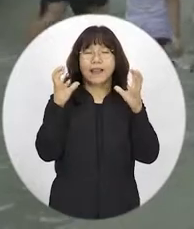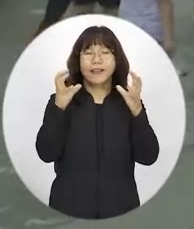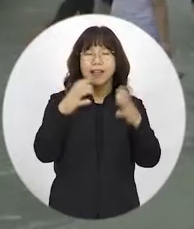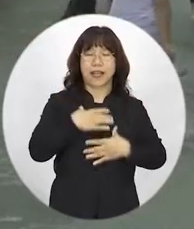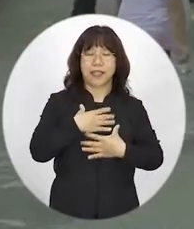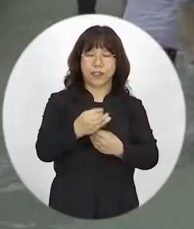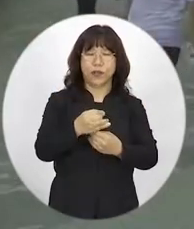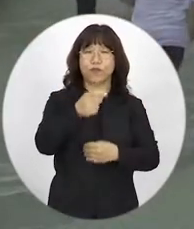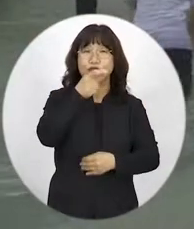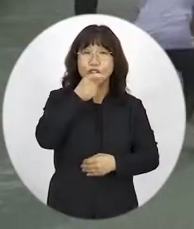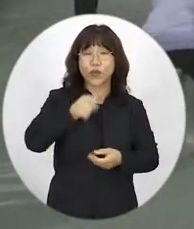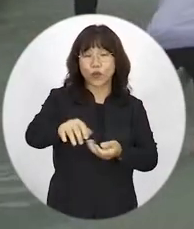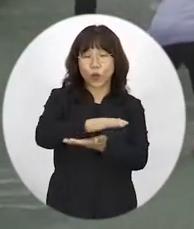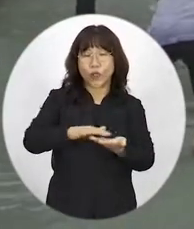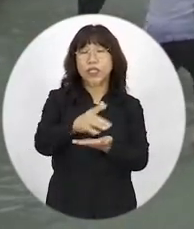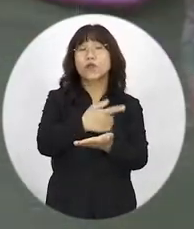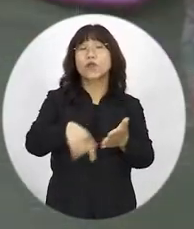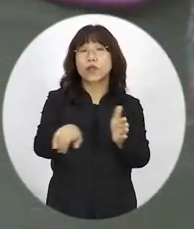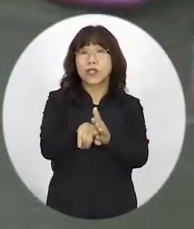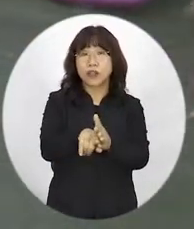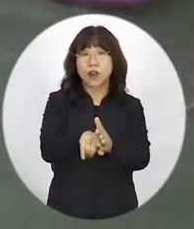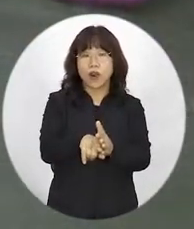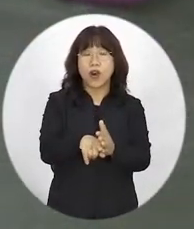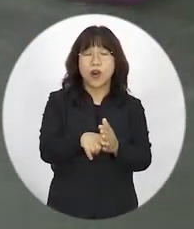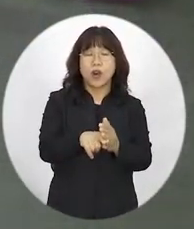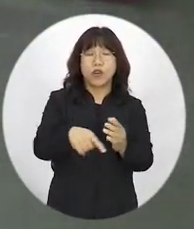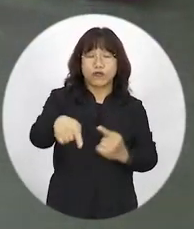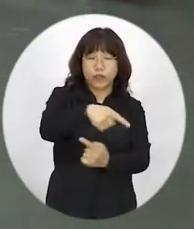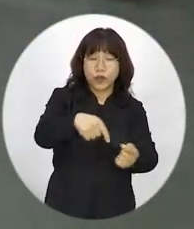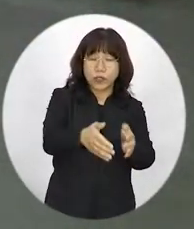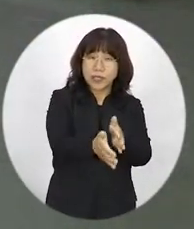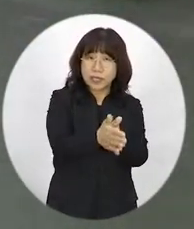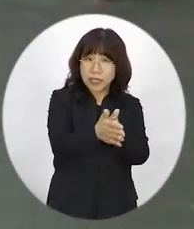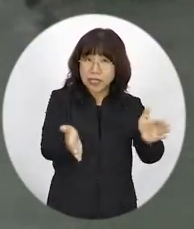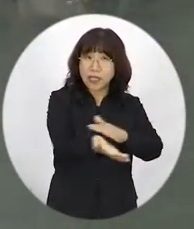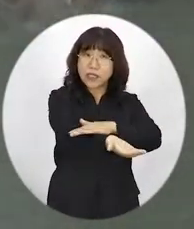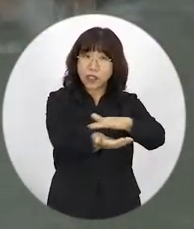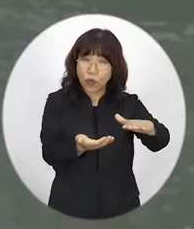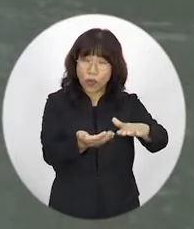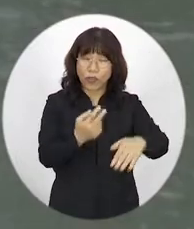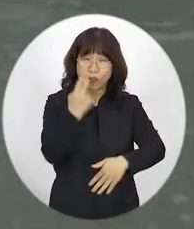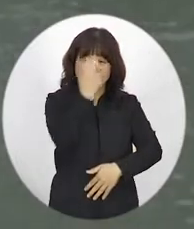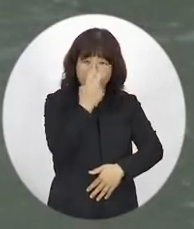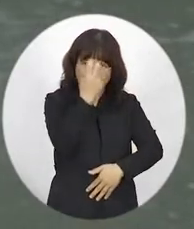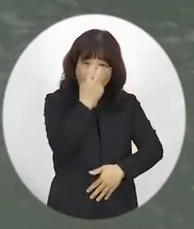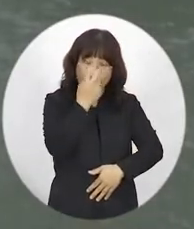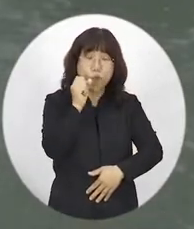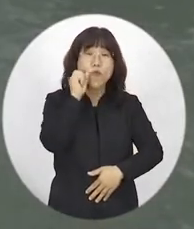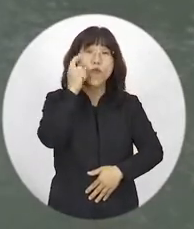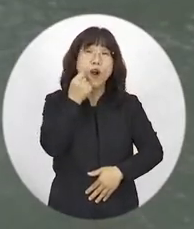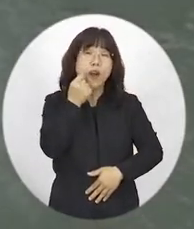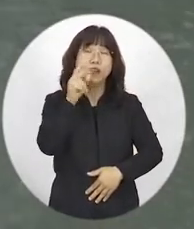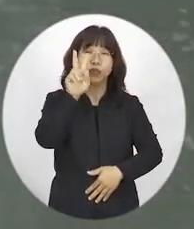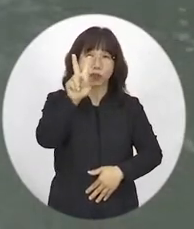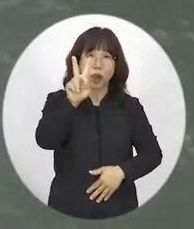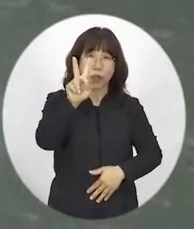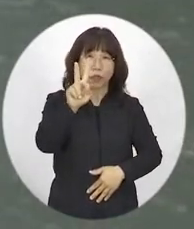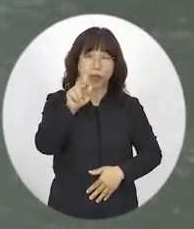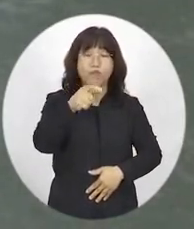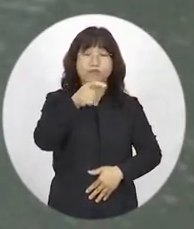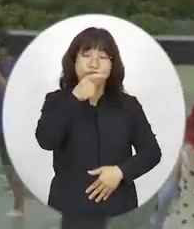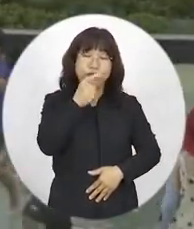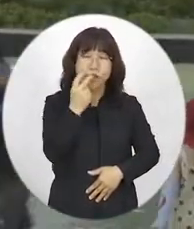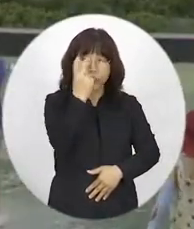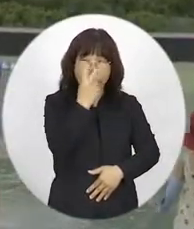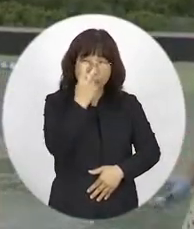아이들이 안전하게 물놀이를 할 수 있도록 매일 운영 시작 전 시설 점검을 실시하고 매월 두 차례 수질 검사를